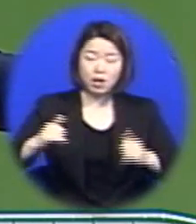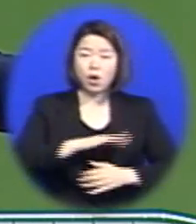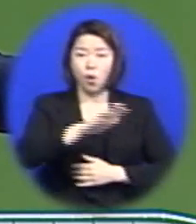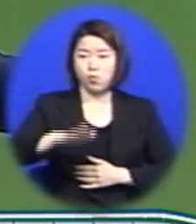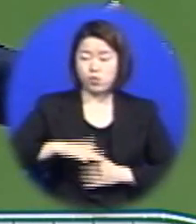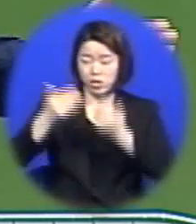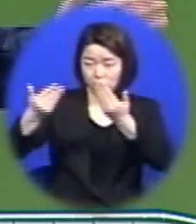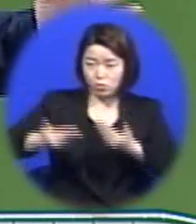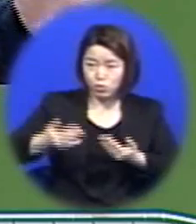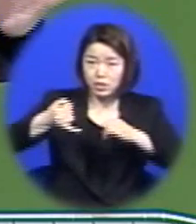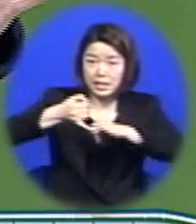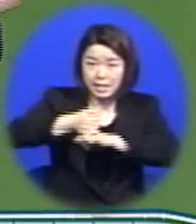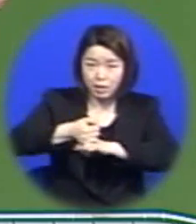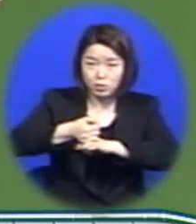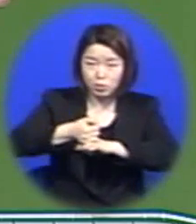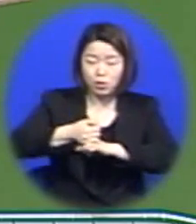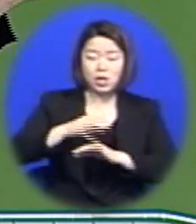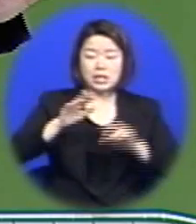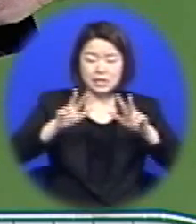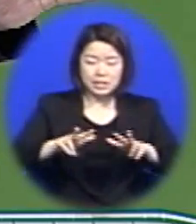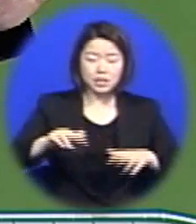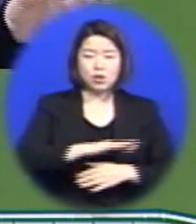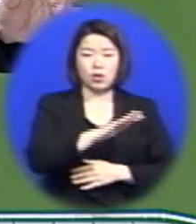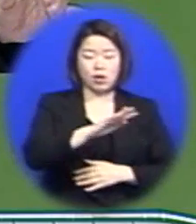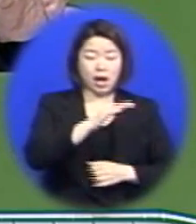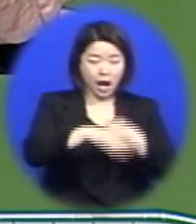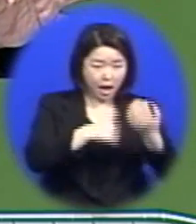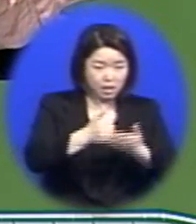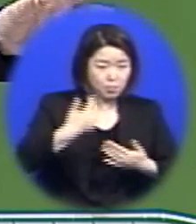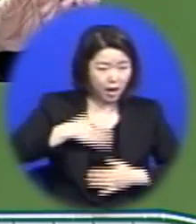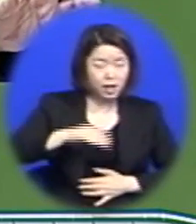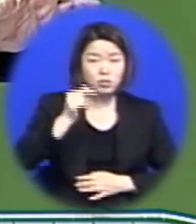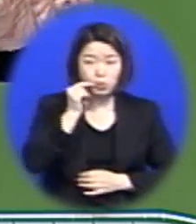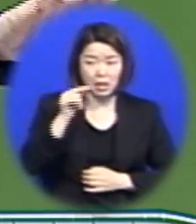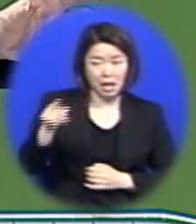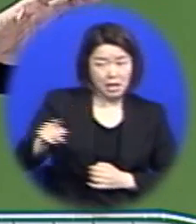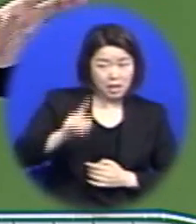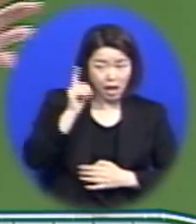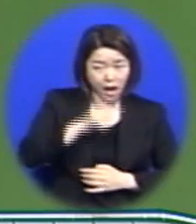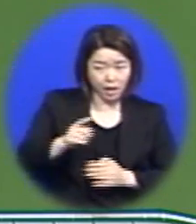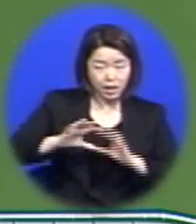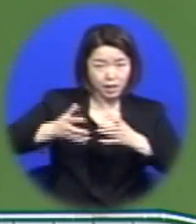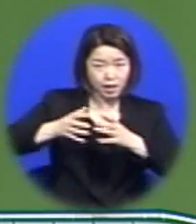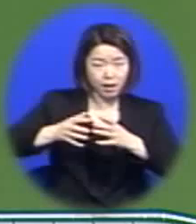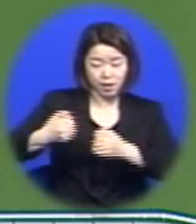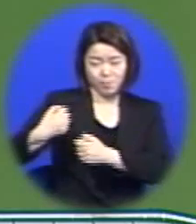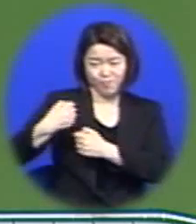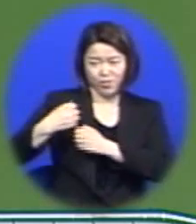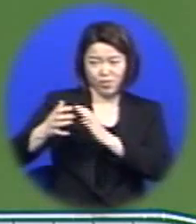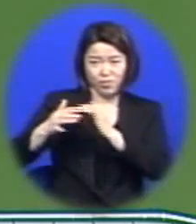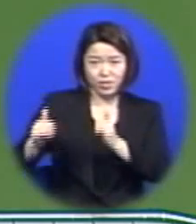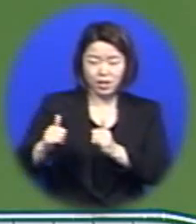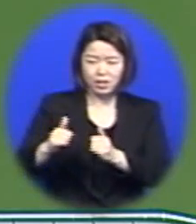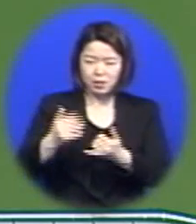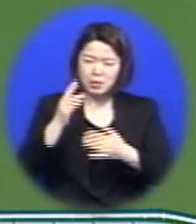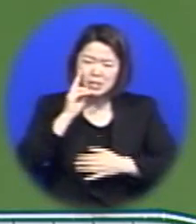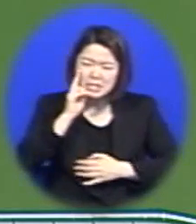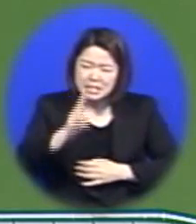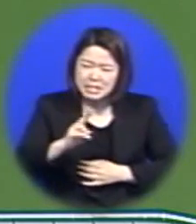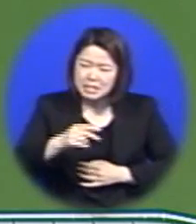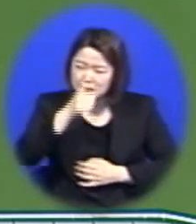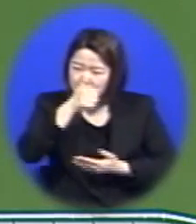언약을 지금 하나님을 알지 못하는 저 악한 나라의 군사들이 얼마나 끔찍한 죄를